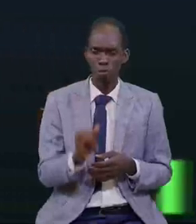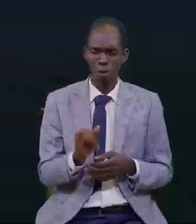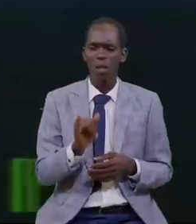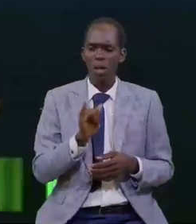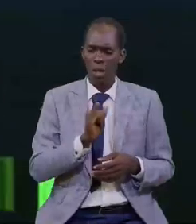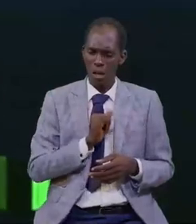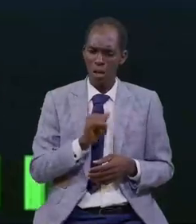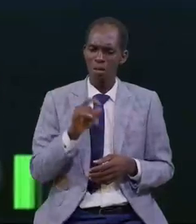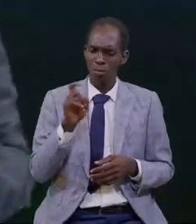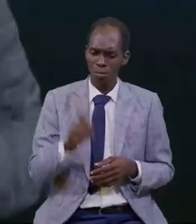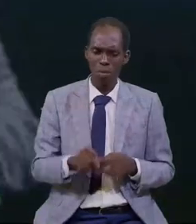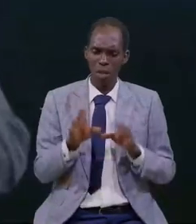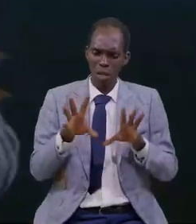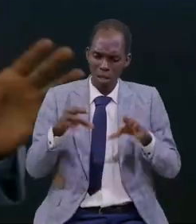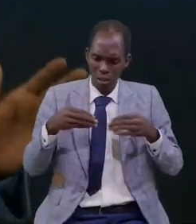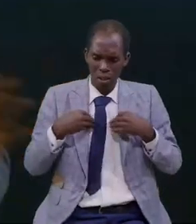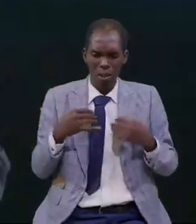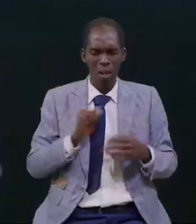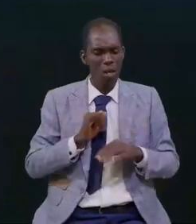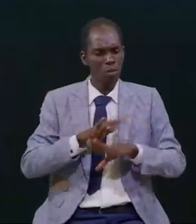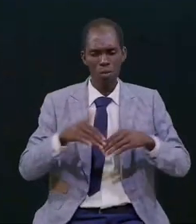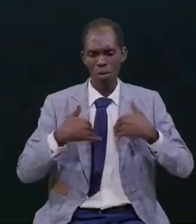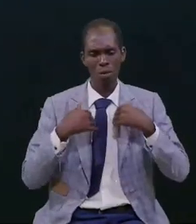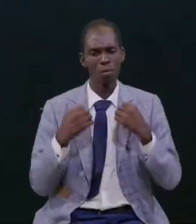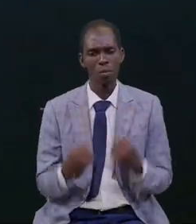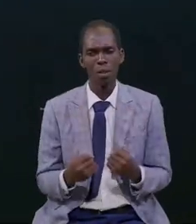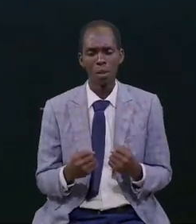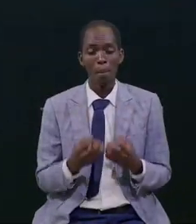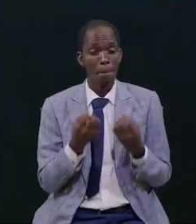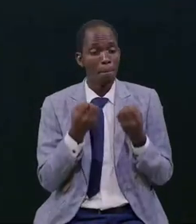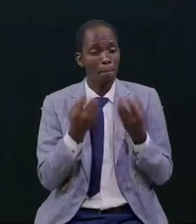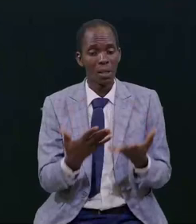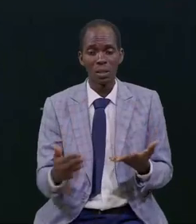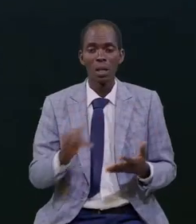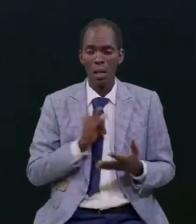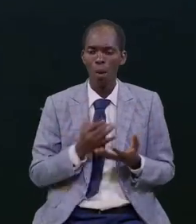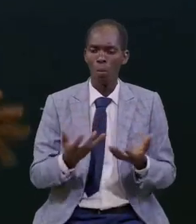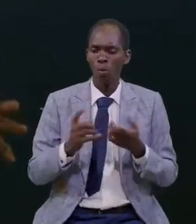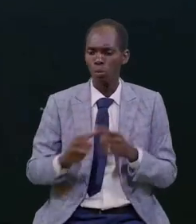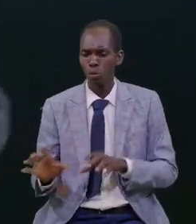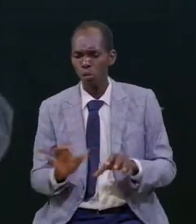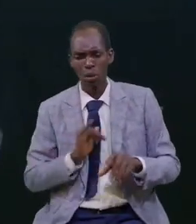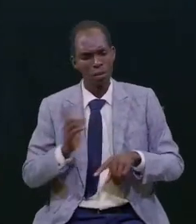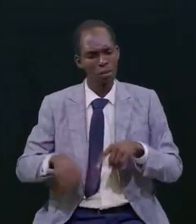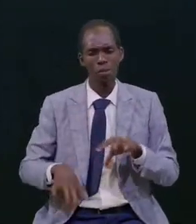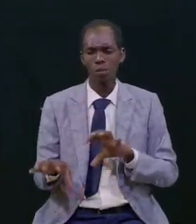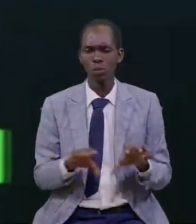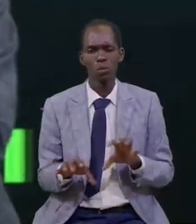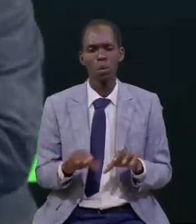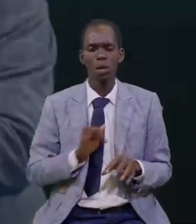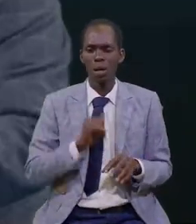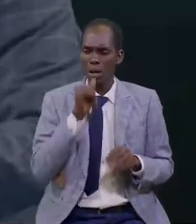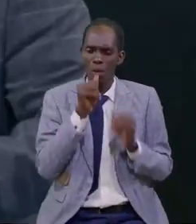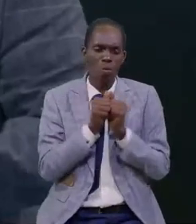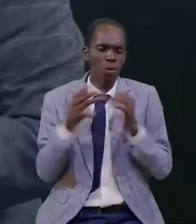accepter que je suis impuissant il y a beaucoup de choses que je voudrais faire mais je n'arrive pas je suis impuissant